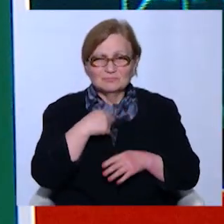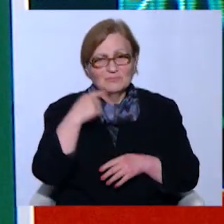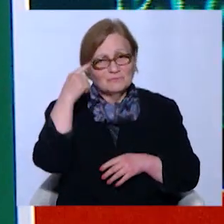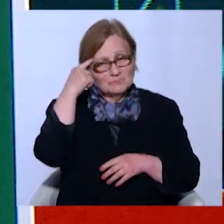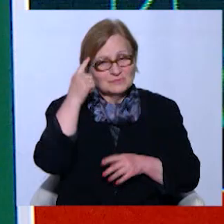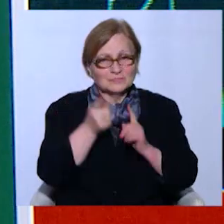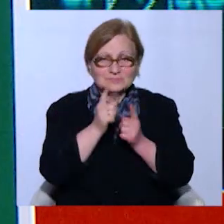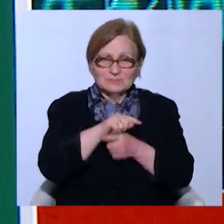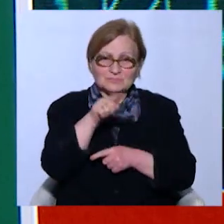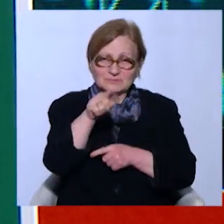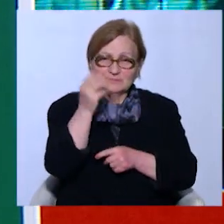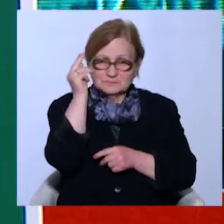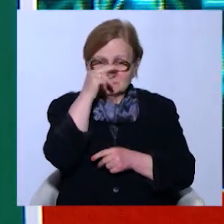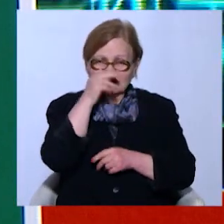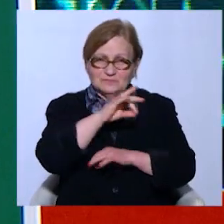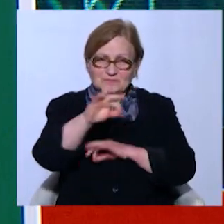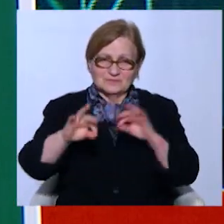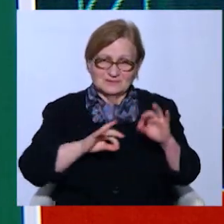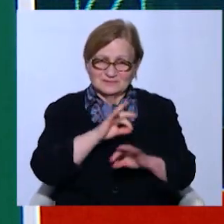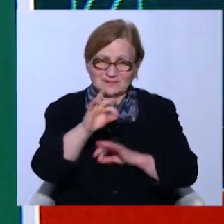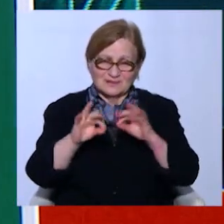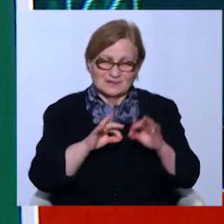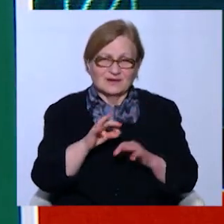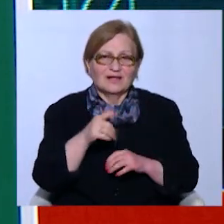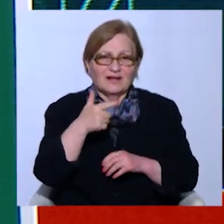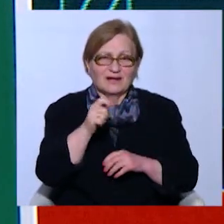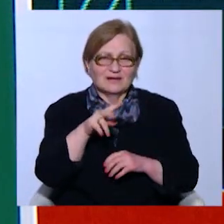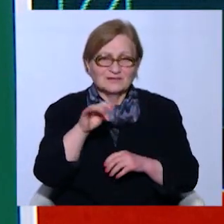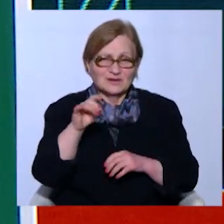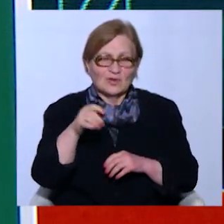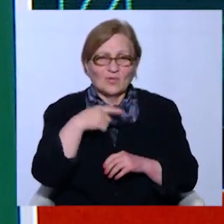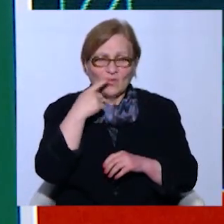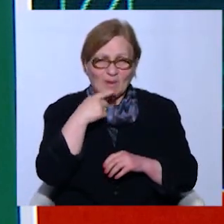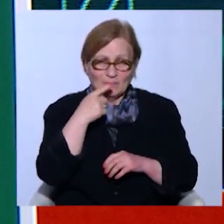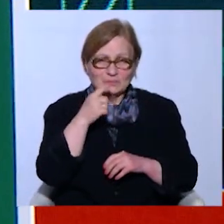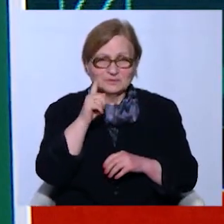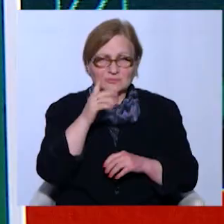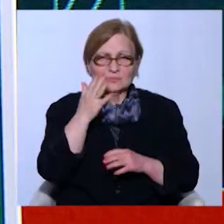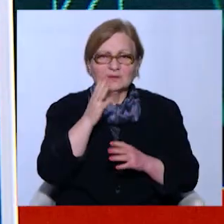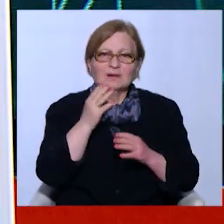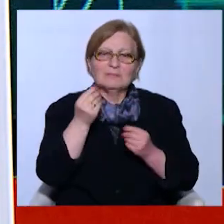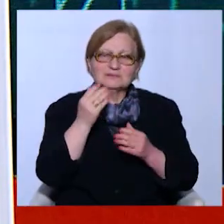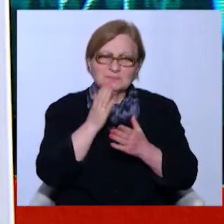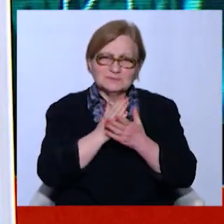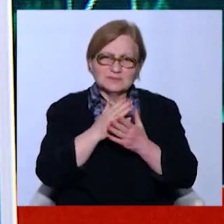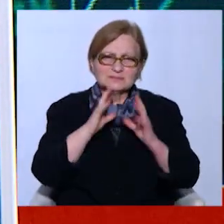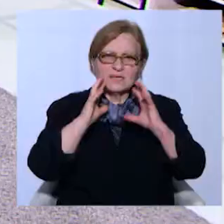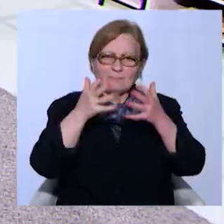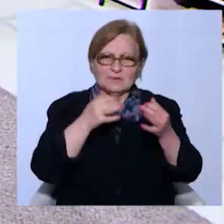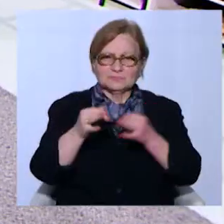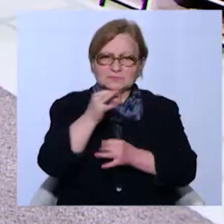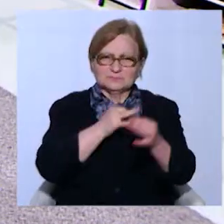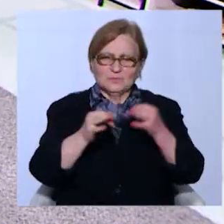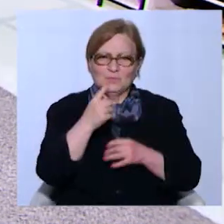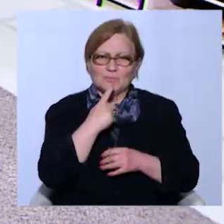სწავლობთ გეომეტრიას. გალილეო ამბობდა, რომ მათემატიკა არის სამყაროსთან სასაუბრო ენა და იმედი მაქვს, რომ კვირიდან კვირამდე სწავლობთ სამყაროსთან სასაუბრო